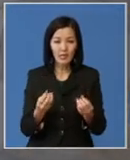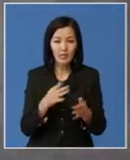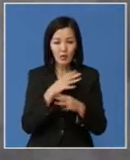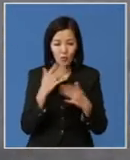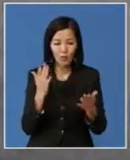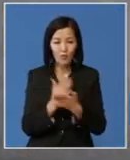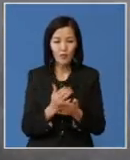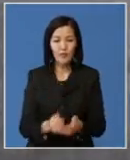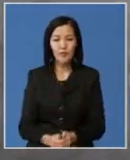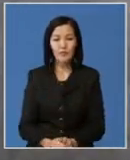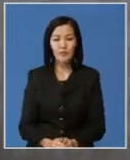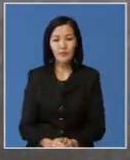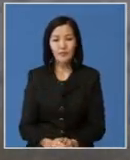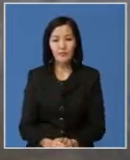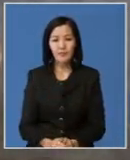көп, дейді ол.